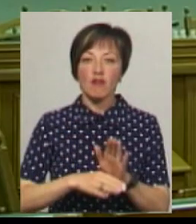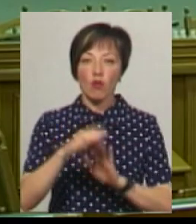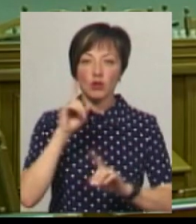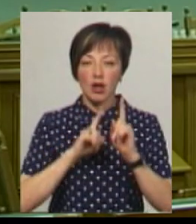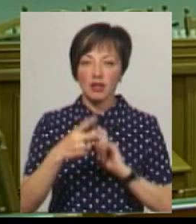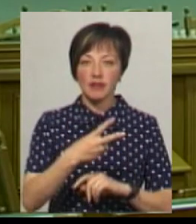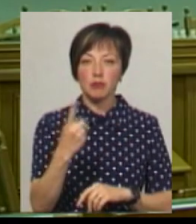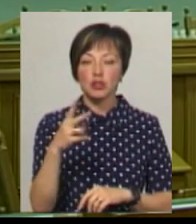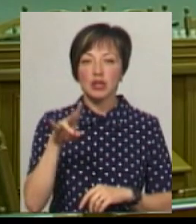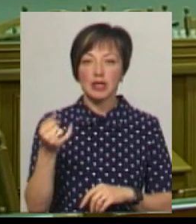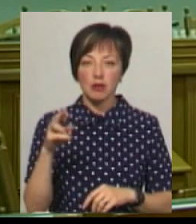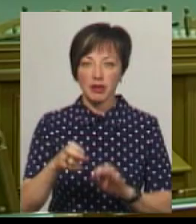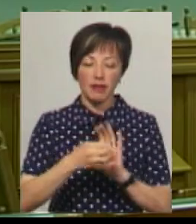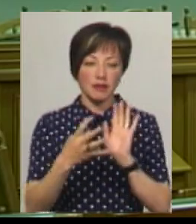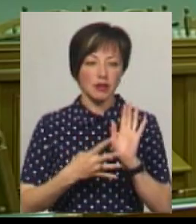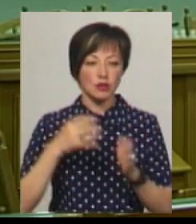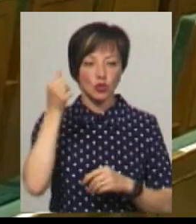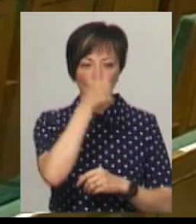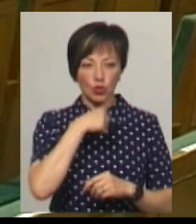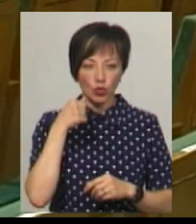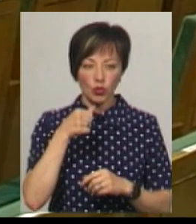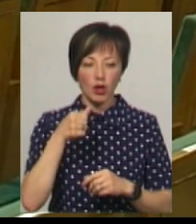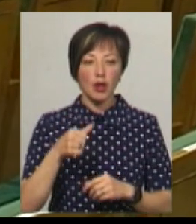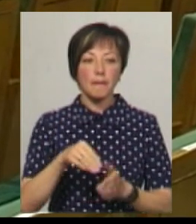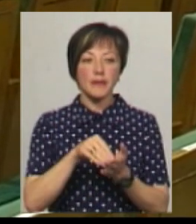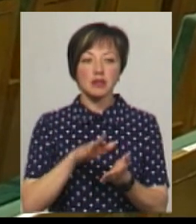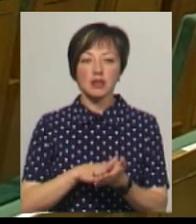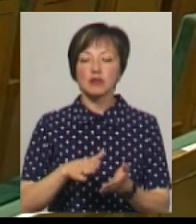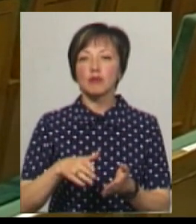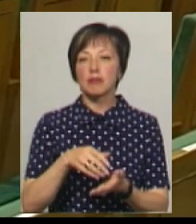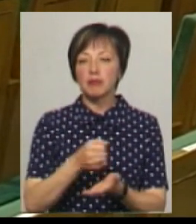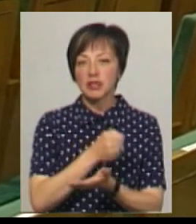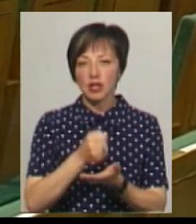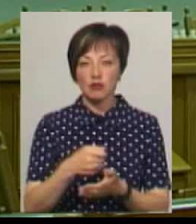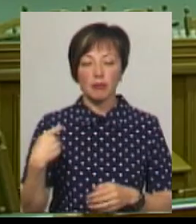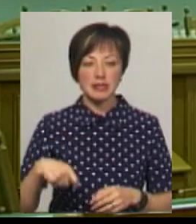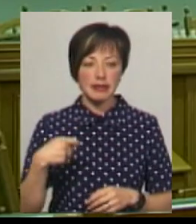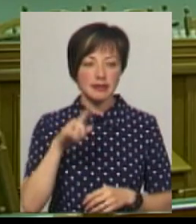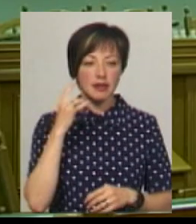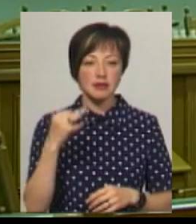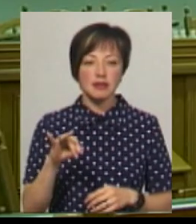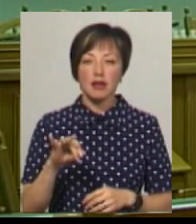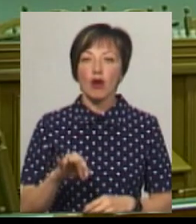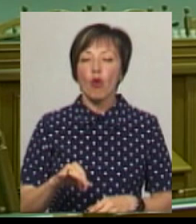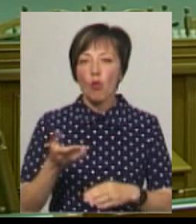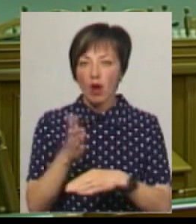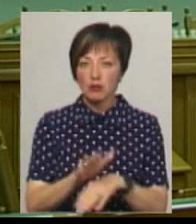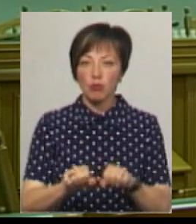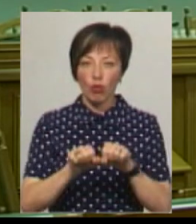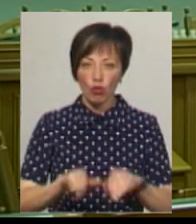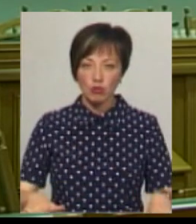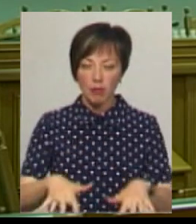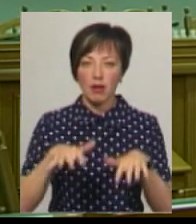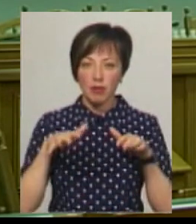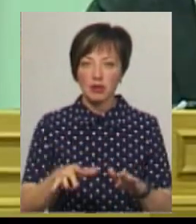відбудуться 21 липня 2019 року. Їх призначив президент Володимир Зеленський. Указ про розпуск парламенту і вибори до